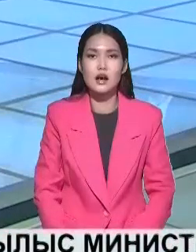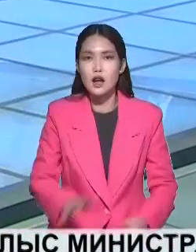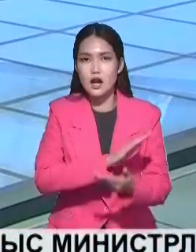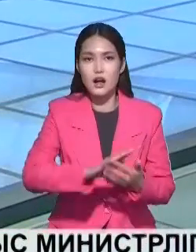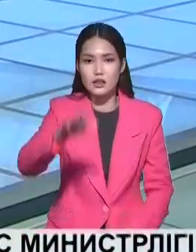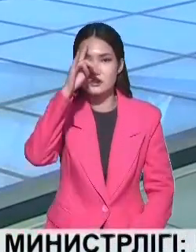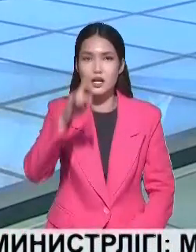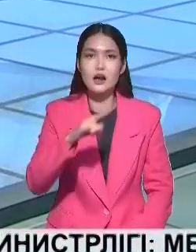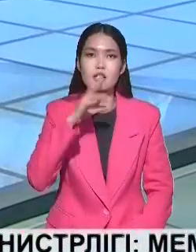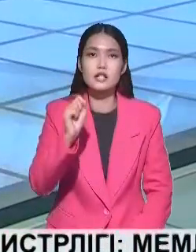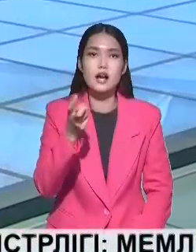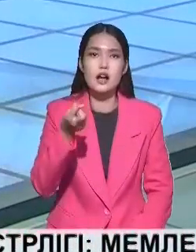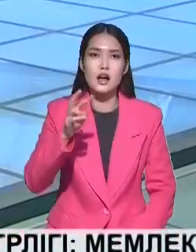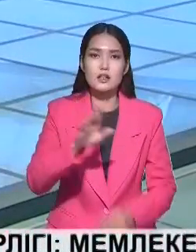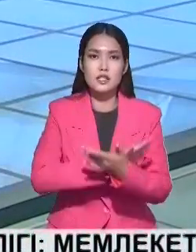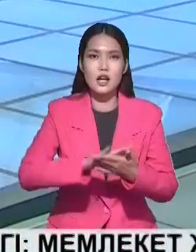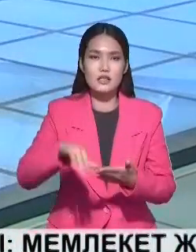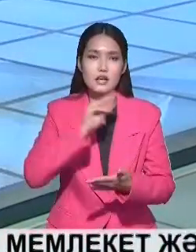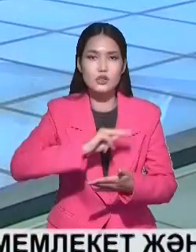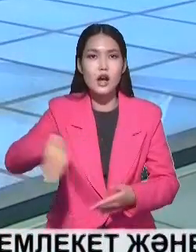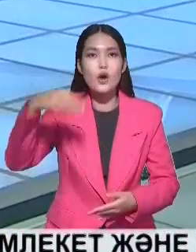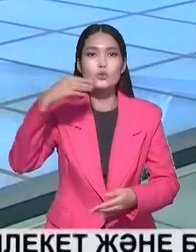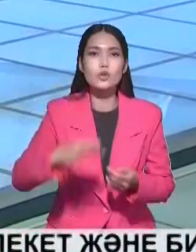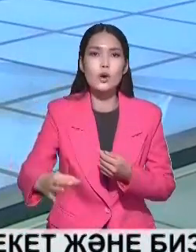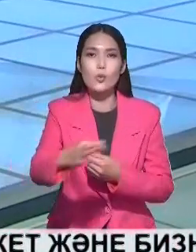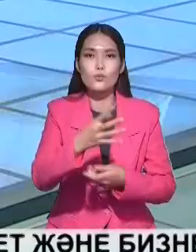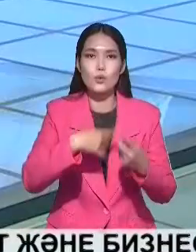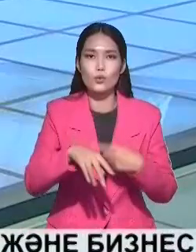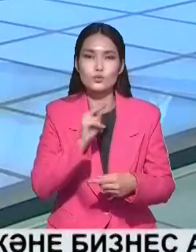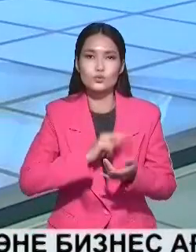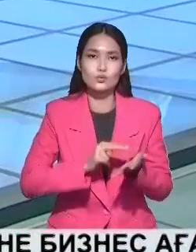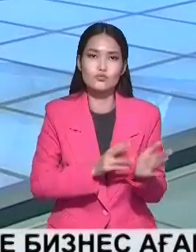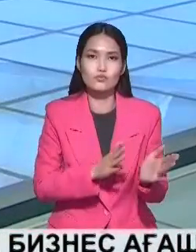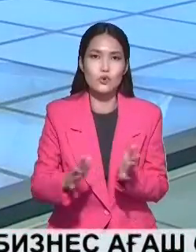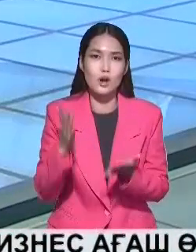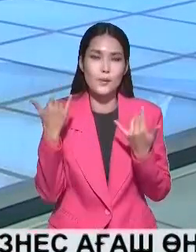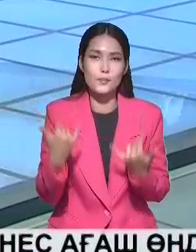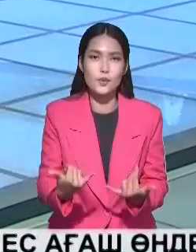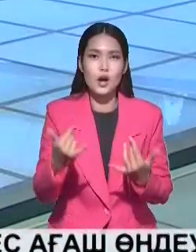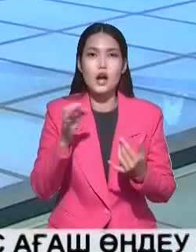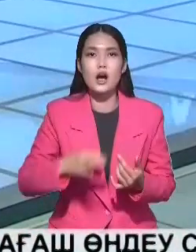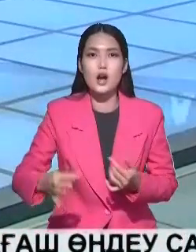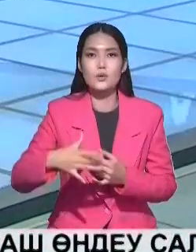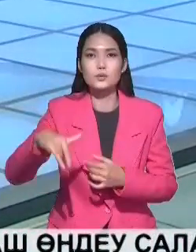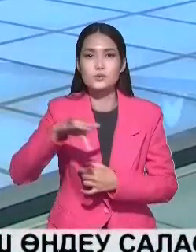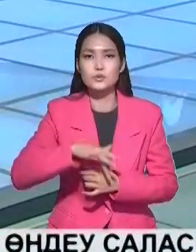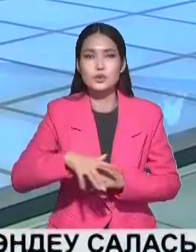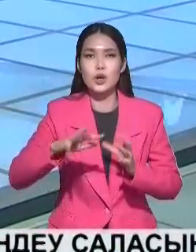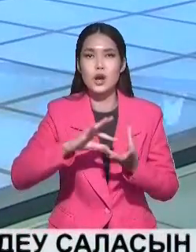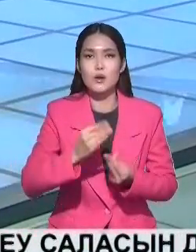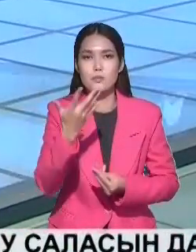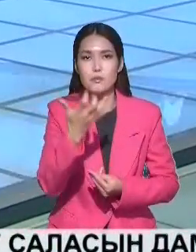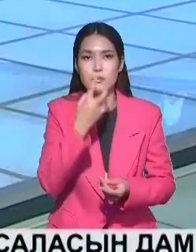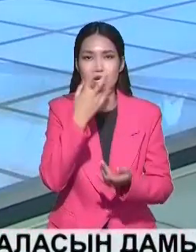Таза Қазақстан акциясы аясындағы тазалық жұмыстары Түркістан облысында тұрақты түрде ұйымдастырылып келеді. Бүгінге дейін аудан қалаларда жалпы